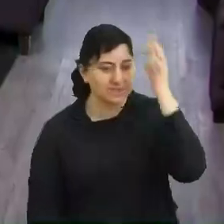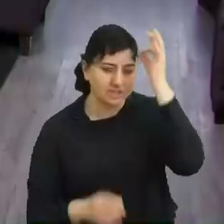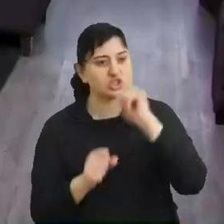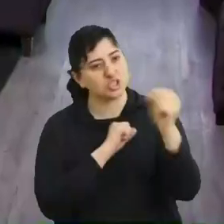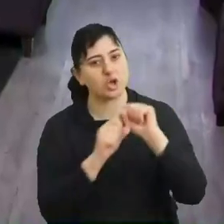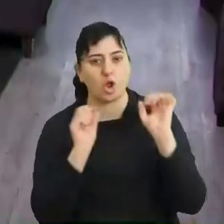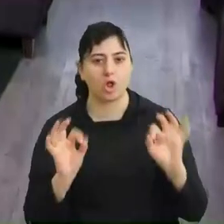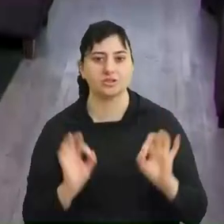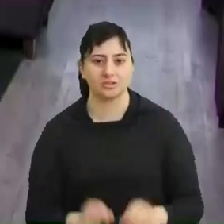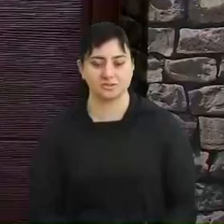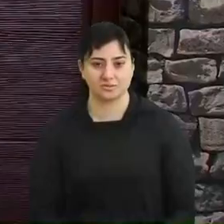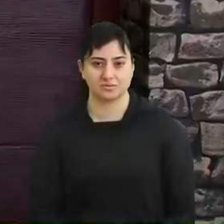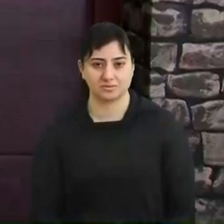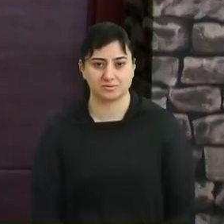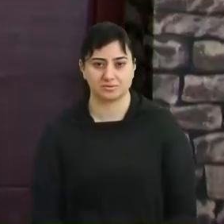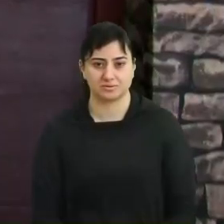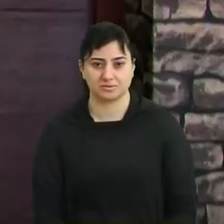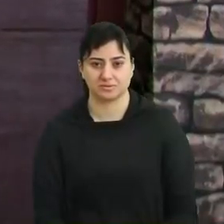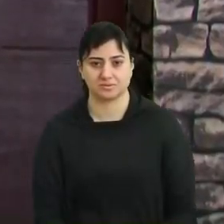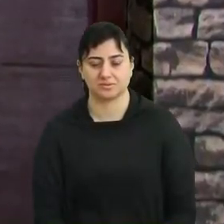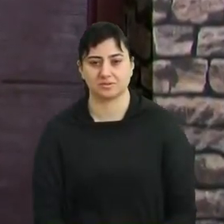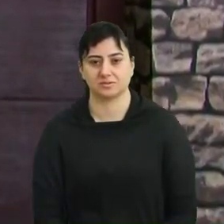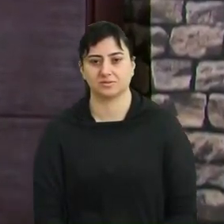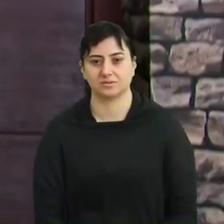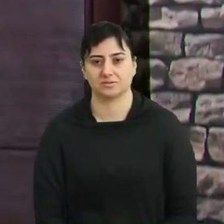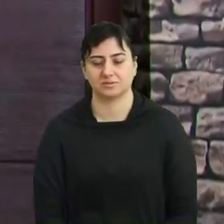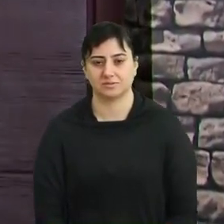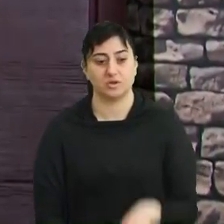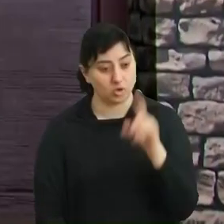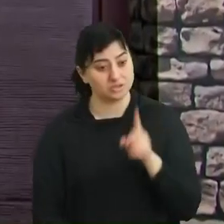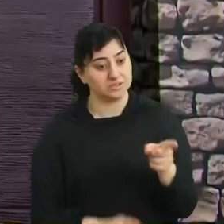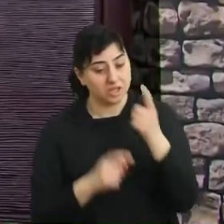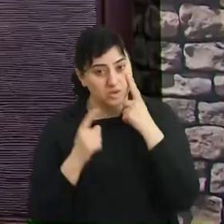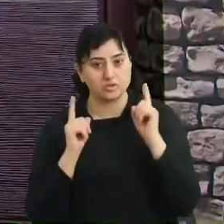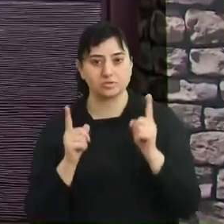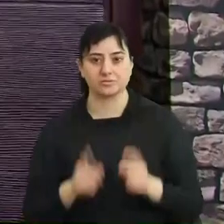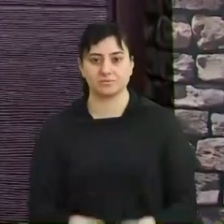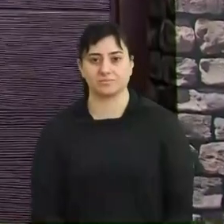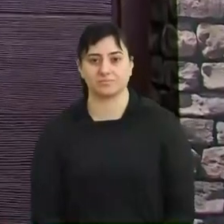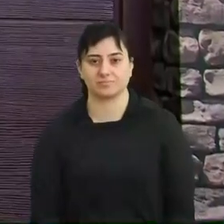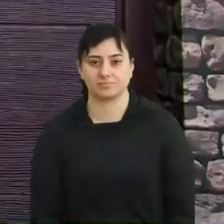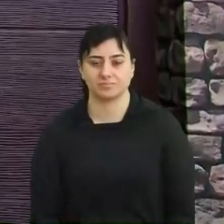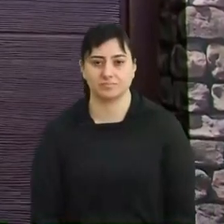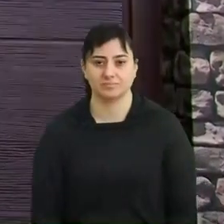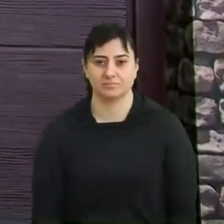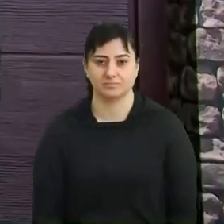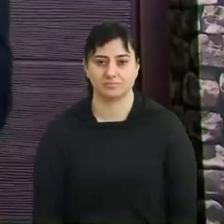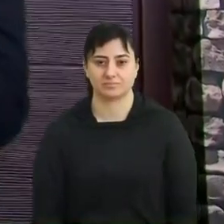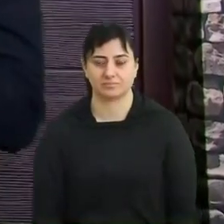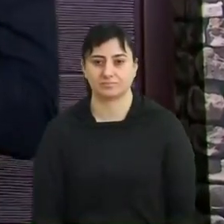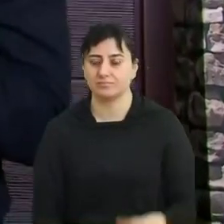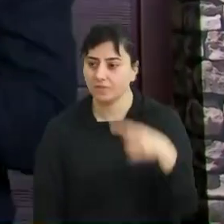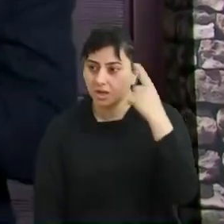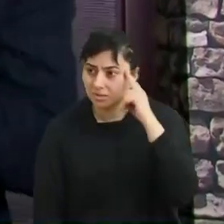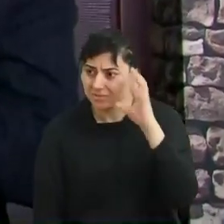saçını yolacağım. Senin benim saçını başını yolayım da. Sen gel. Ofisin kapısı yavaşça aralandı. Sarp